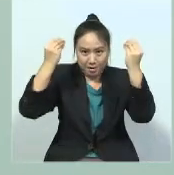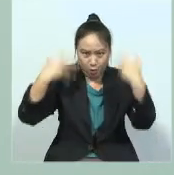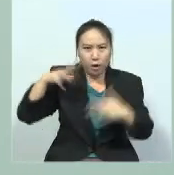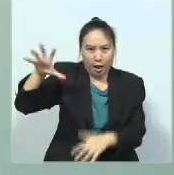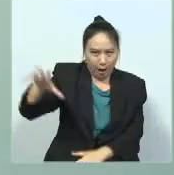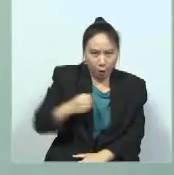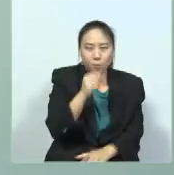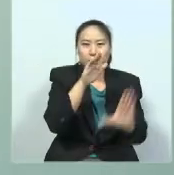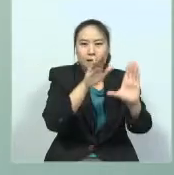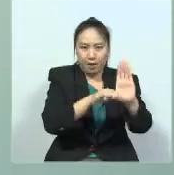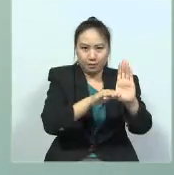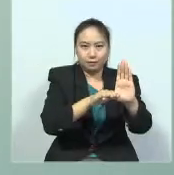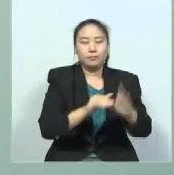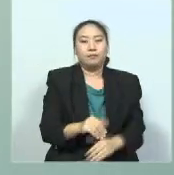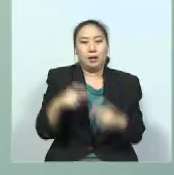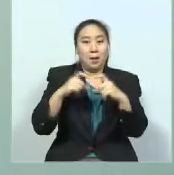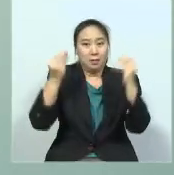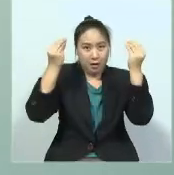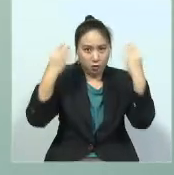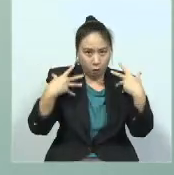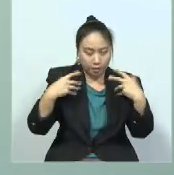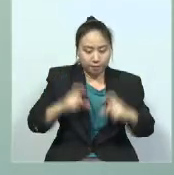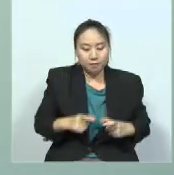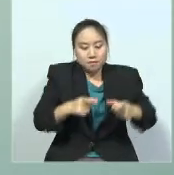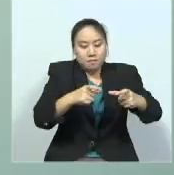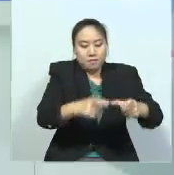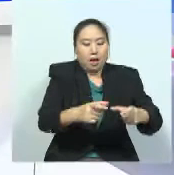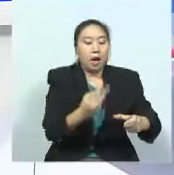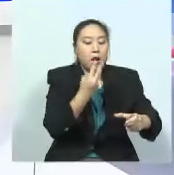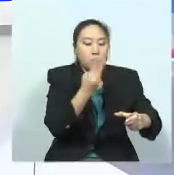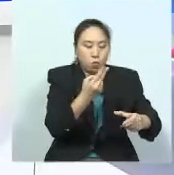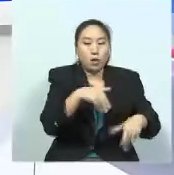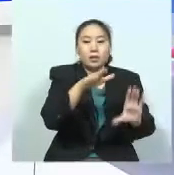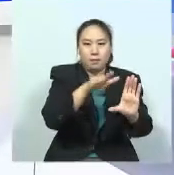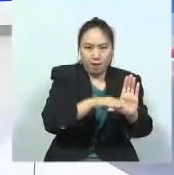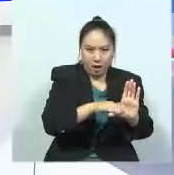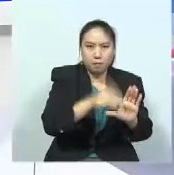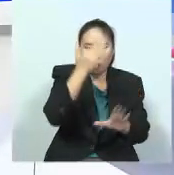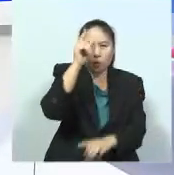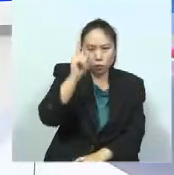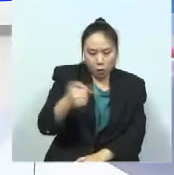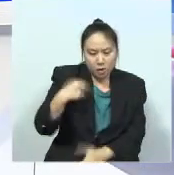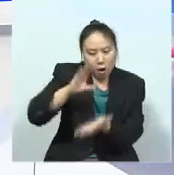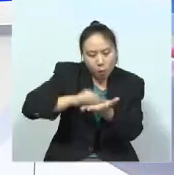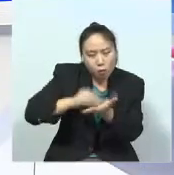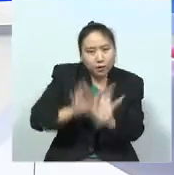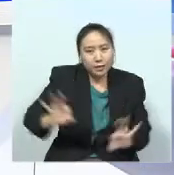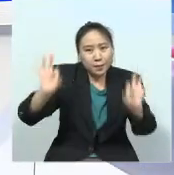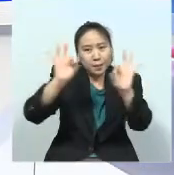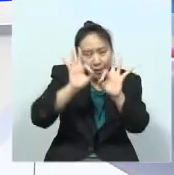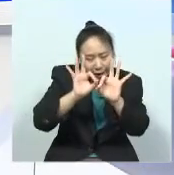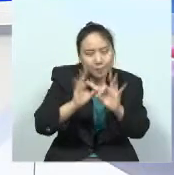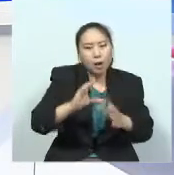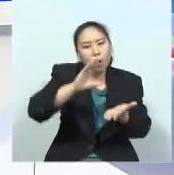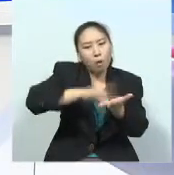ยนะคะ ใช่นำบัตรประจำตัวประชาชนติดตัวไปแสดงต่อเจ้าหน้าที่นะคะเพราะว่าต้องขอข้อมูลที่สำคัญซึ่งเป็น